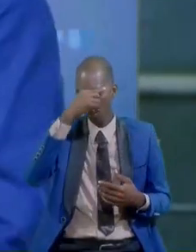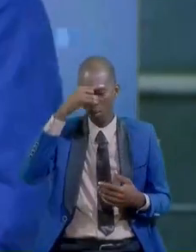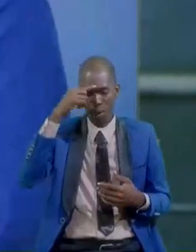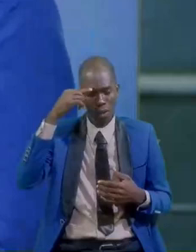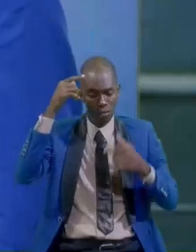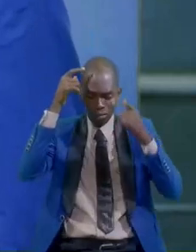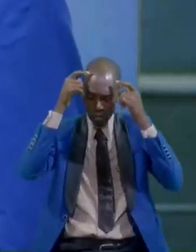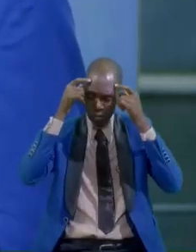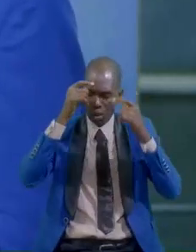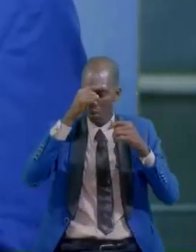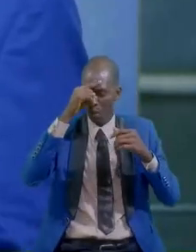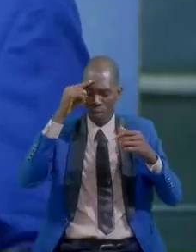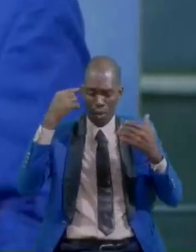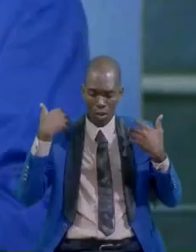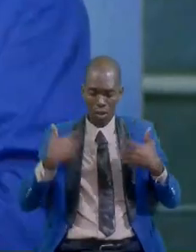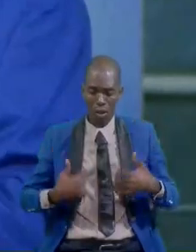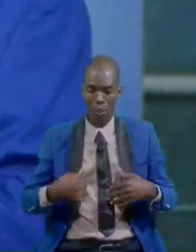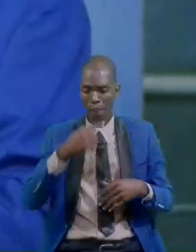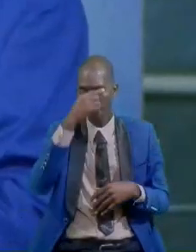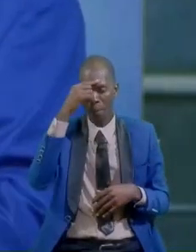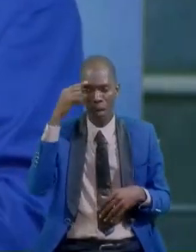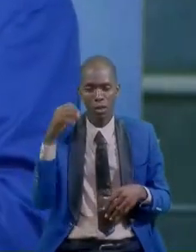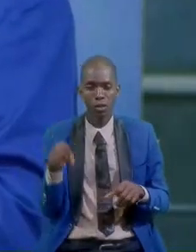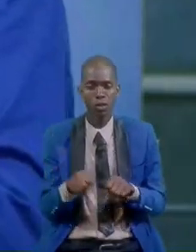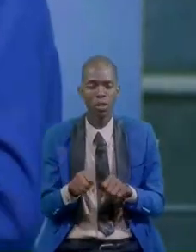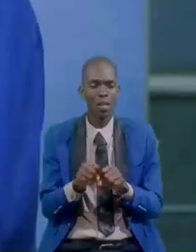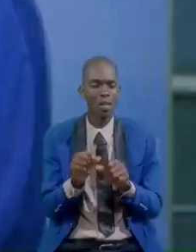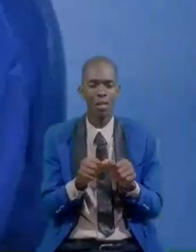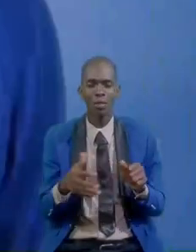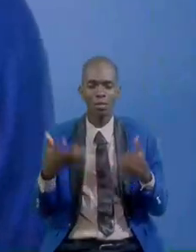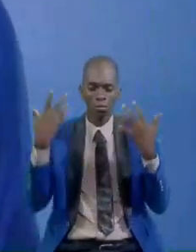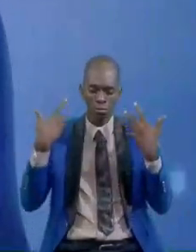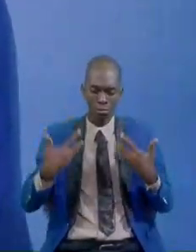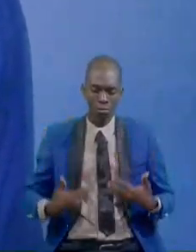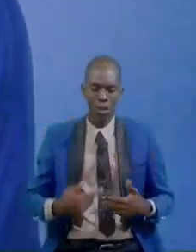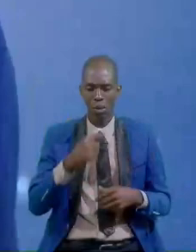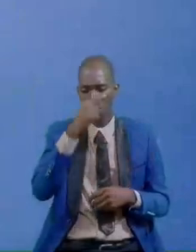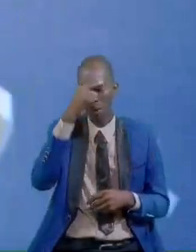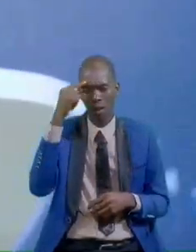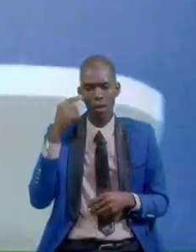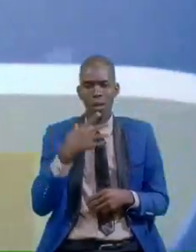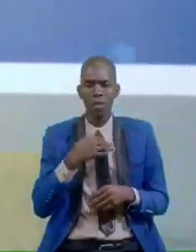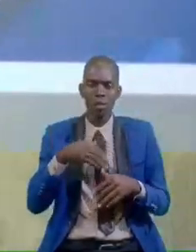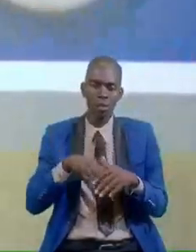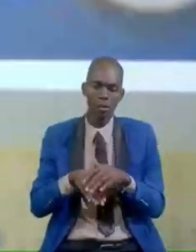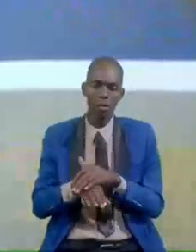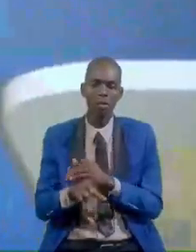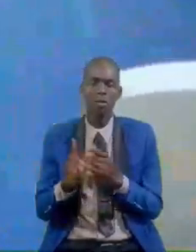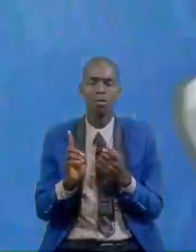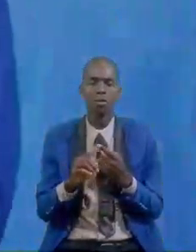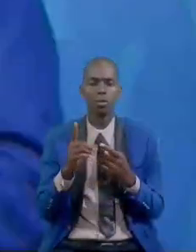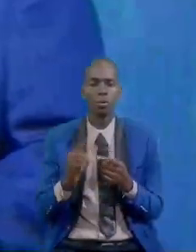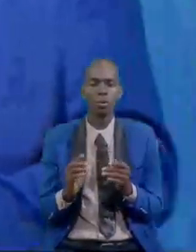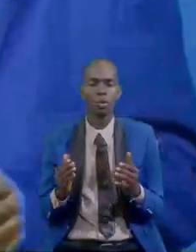Et un foulard noir, une chemise noire, chaussures noires, tout était en noir. Elle est entrée dans la